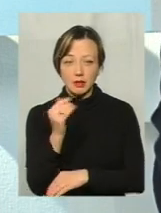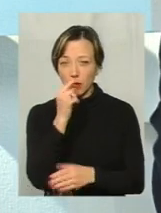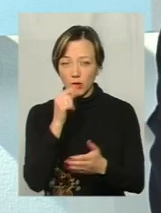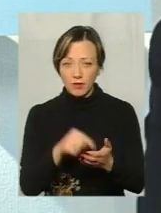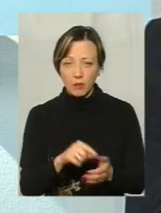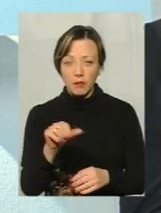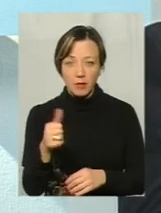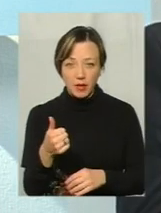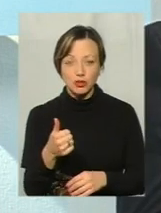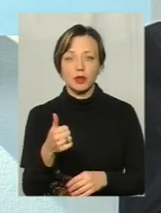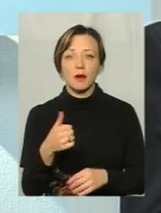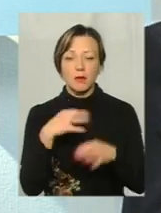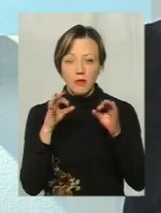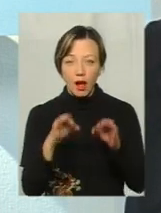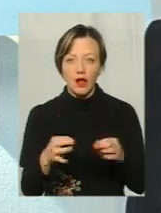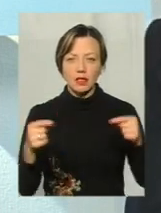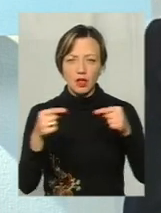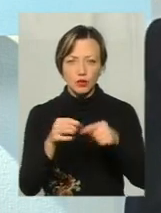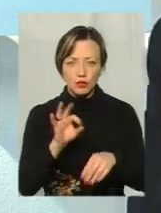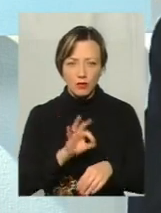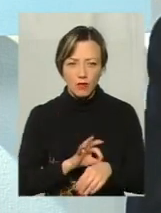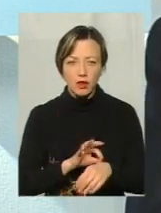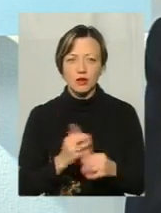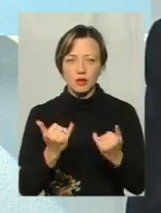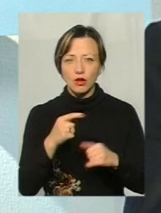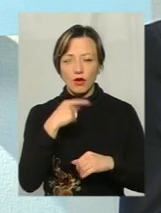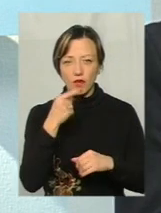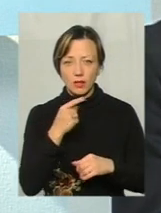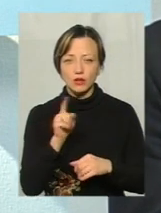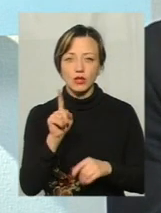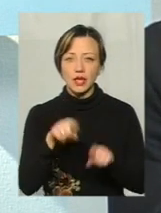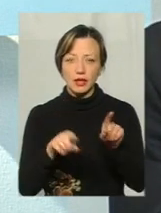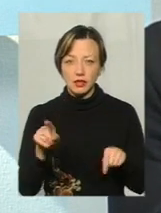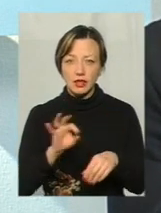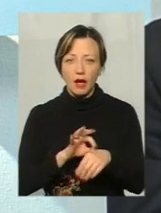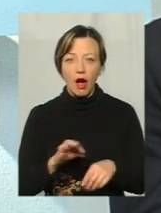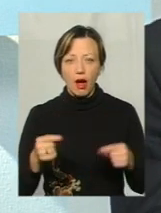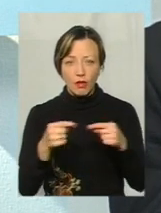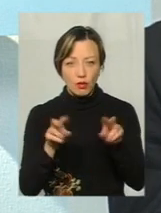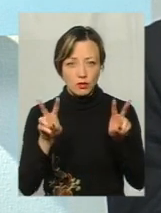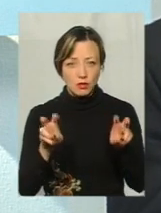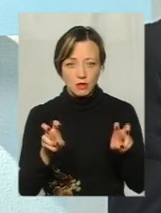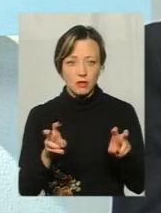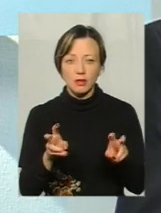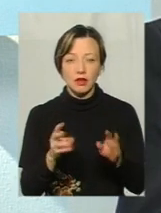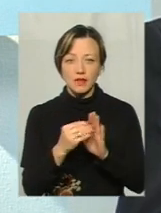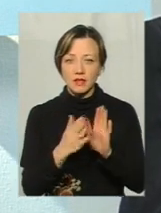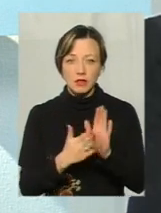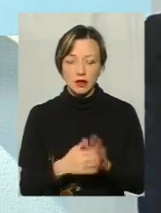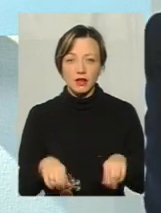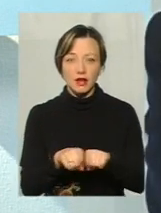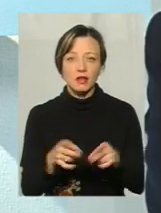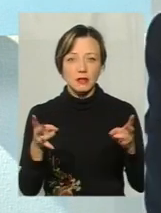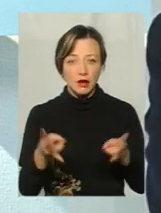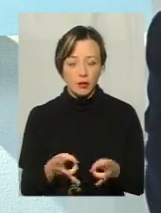попала первично, і ми правильно діагностували, а сьогодні ми говорили, що іноді і діагнози не виставляються такі, як